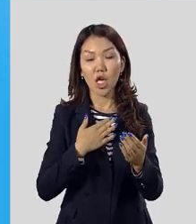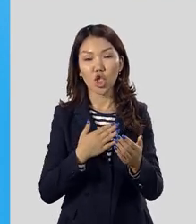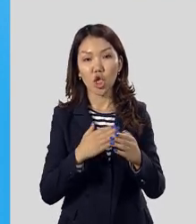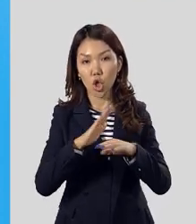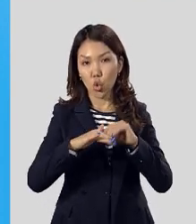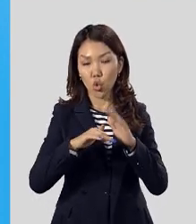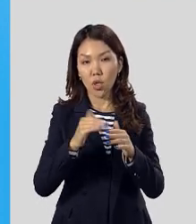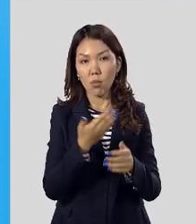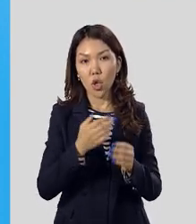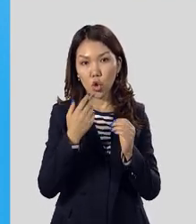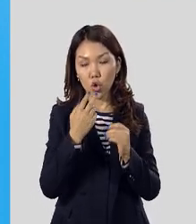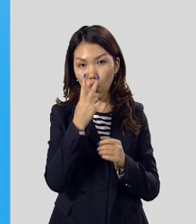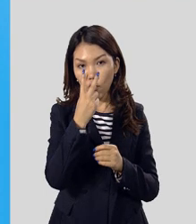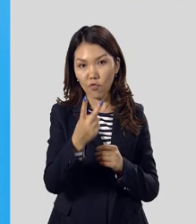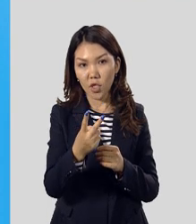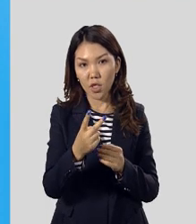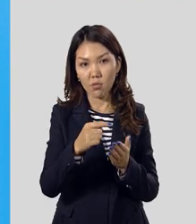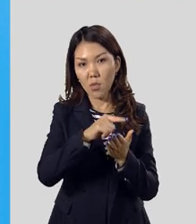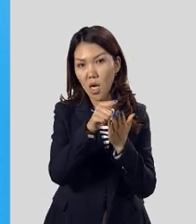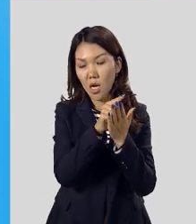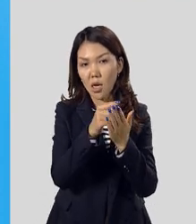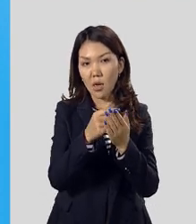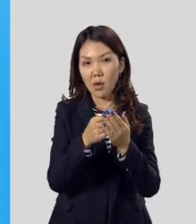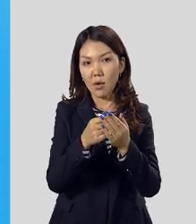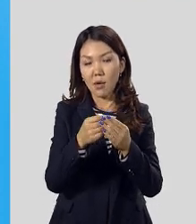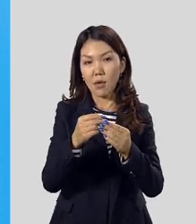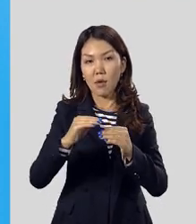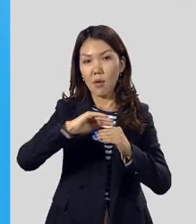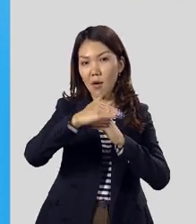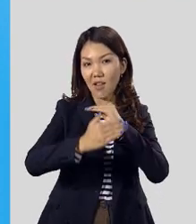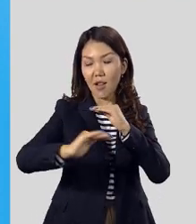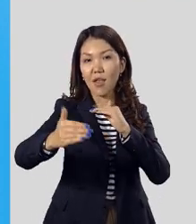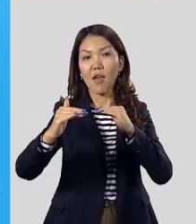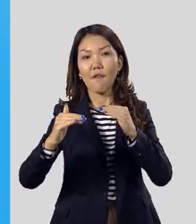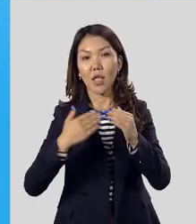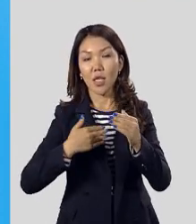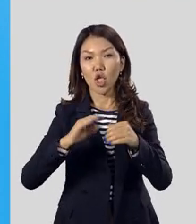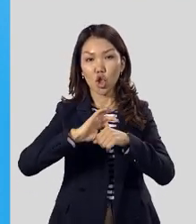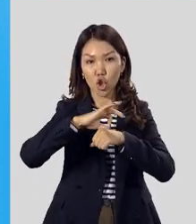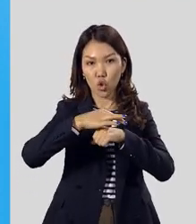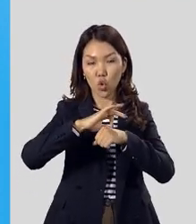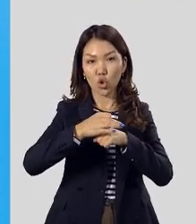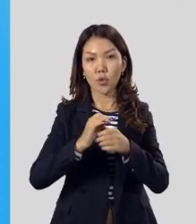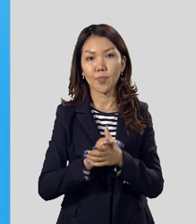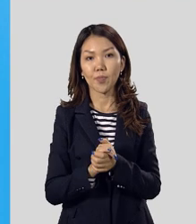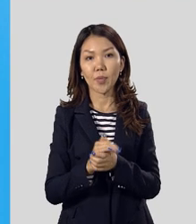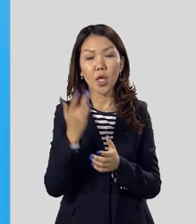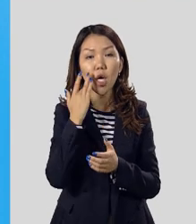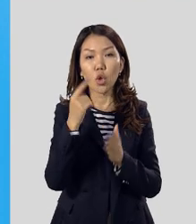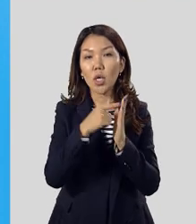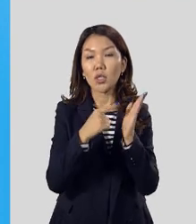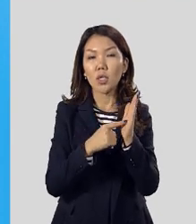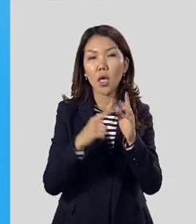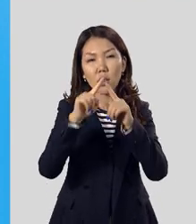увидим рельеф кожи, которая как бы разделена бороздками на треугольные и ромбовидные дольки.